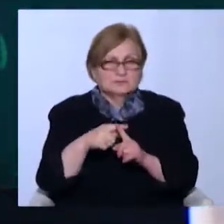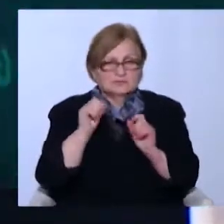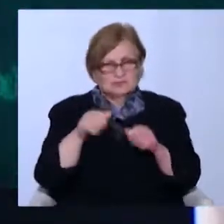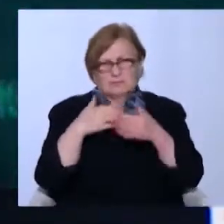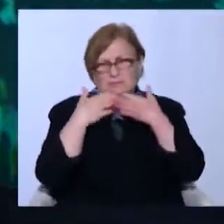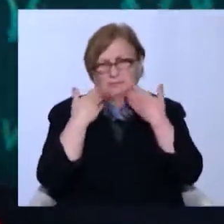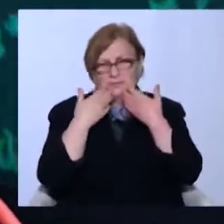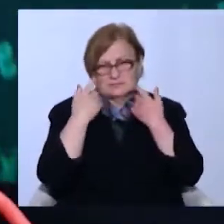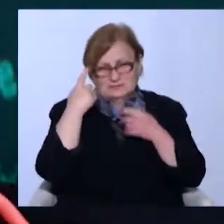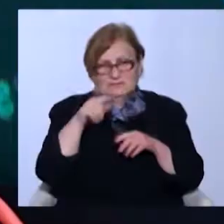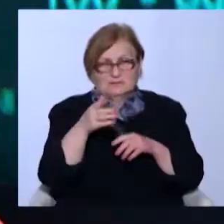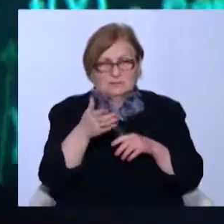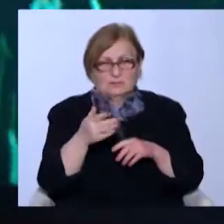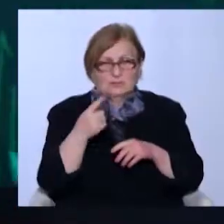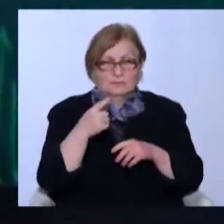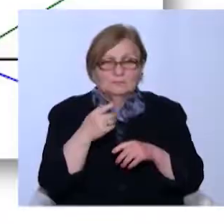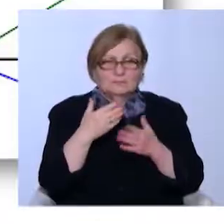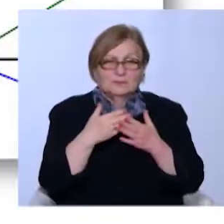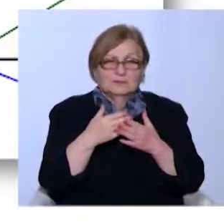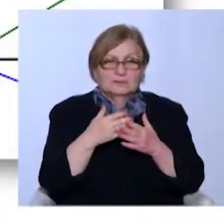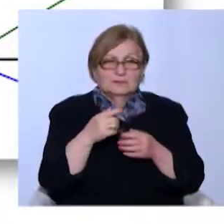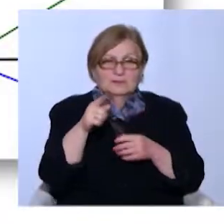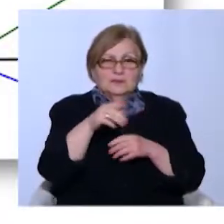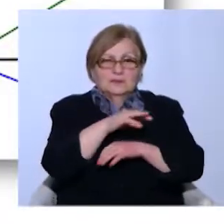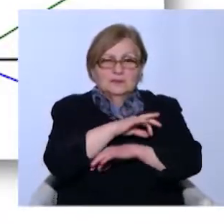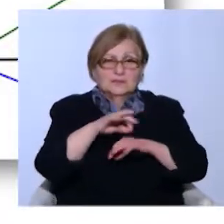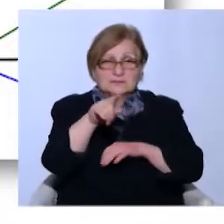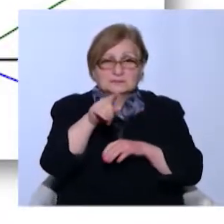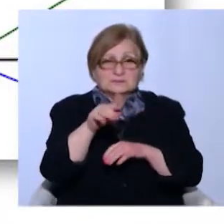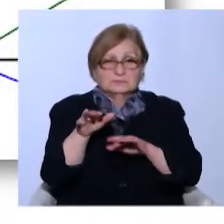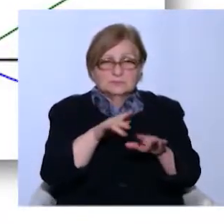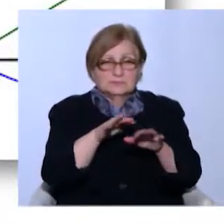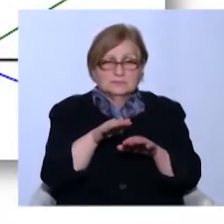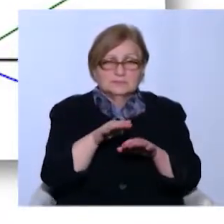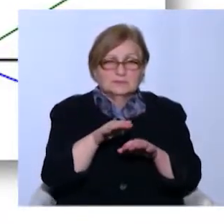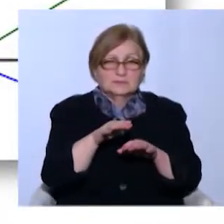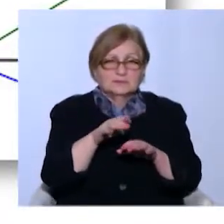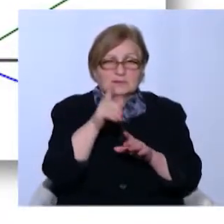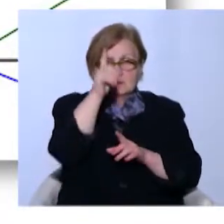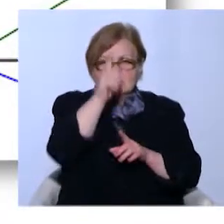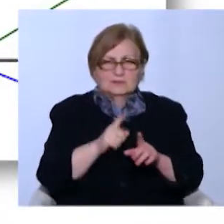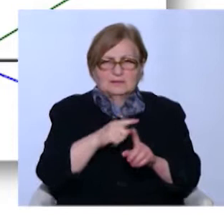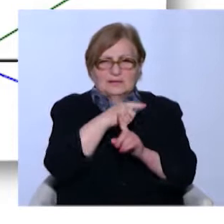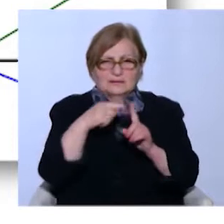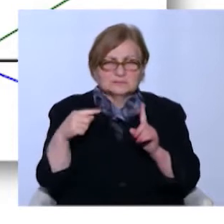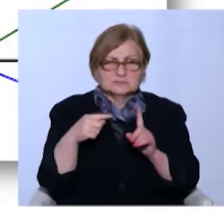მარტივი ამოცანის მოფიქრებაც. მაგალითად, წრფივი ფუნქციის გრაფიკი საკოორდინატო ღერძებს